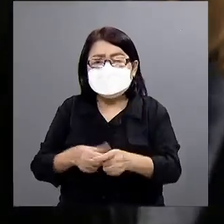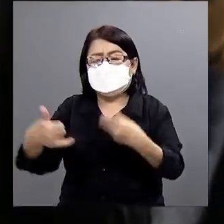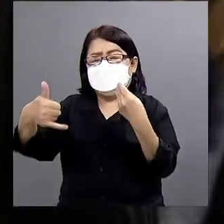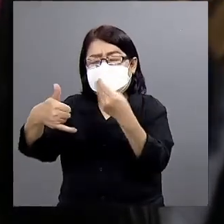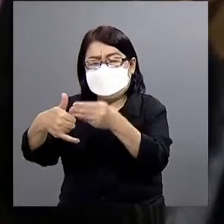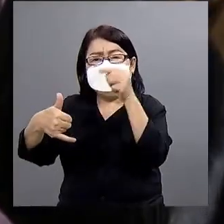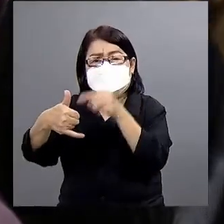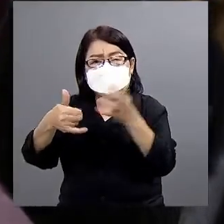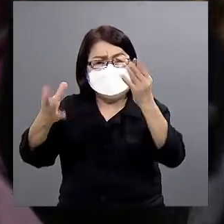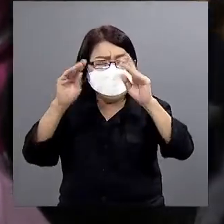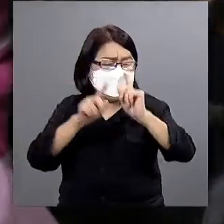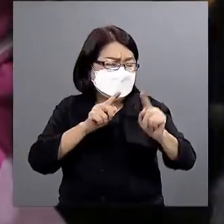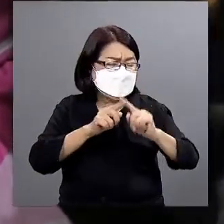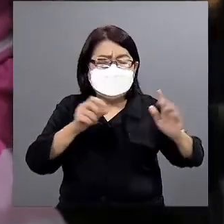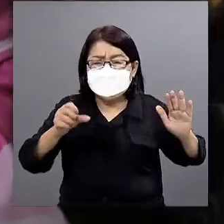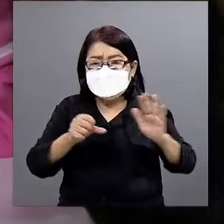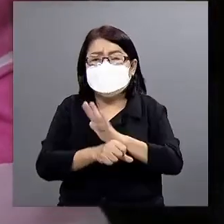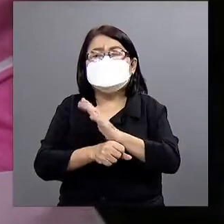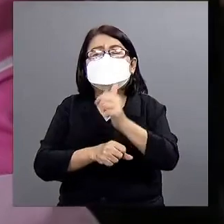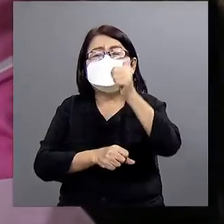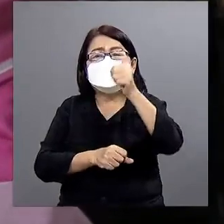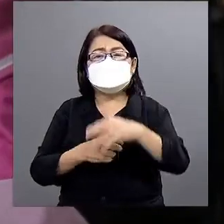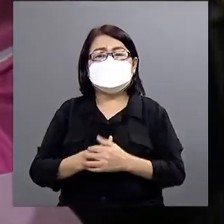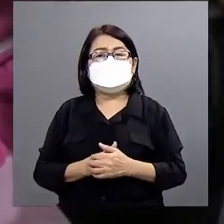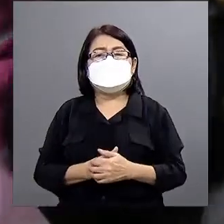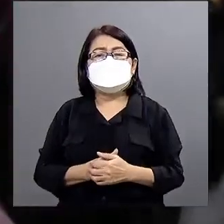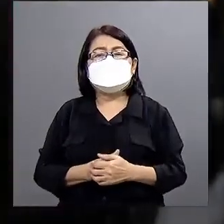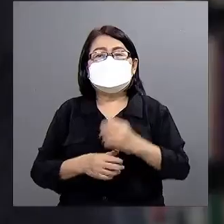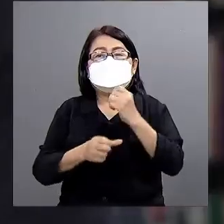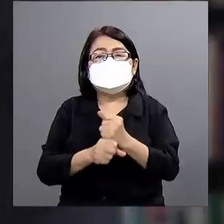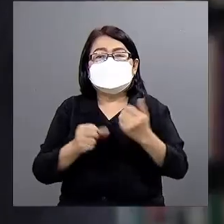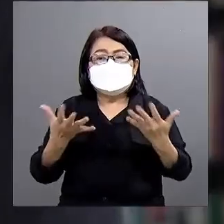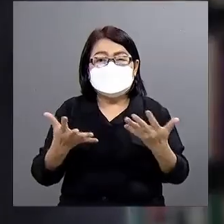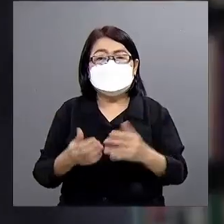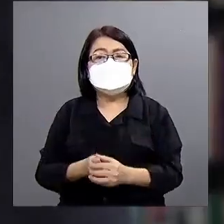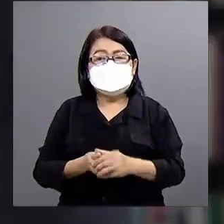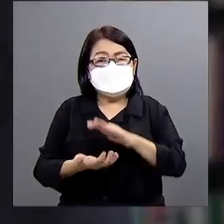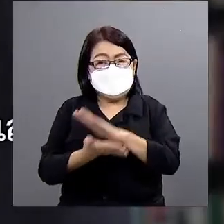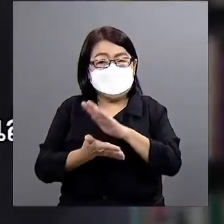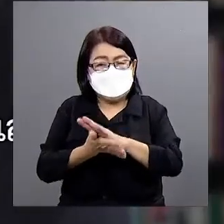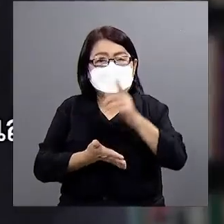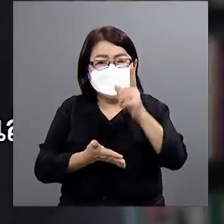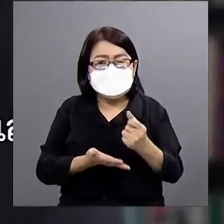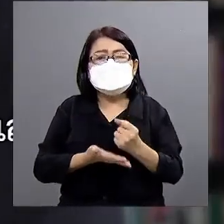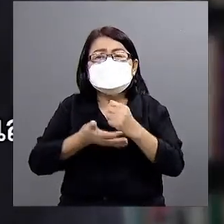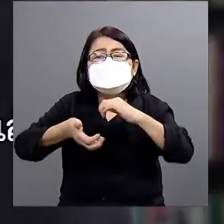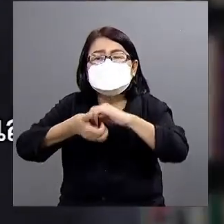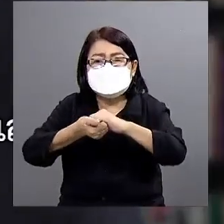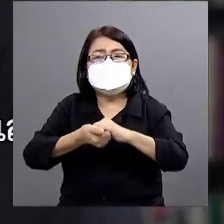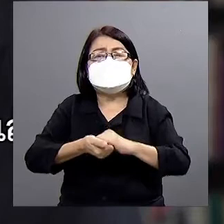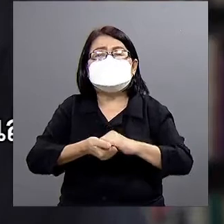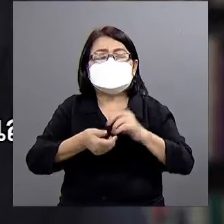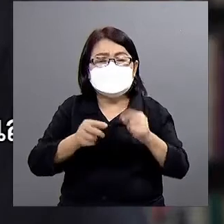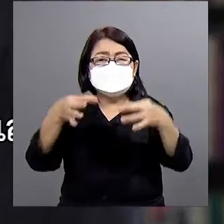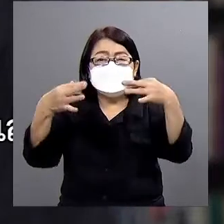เขาค่ะ เพราะสิ่งเหตุแบบใดให้โรงเรียนเนี่ยมีส่วนร่วมกันเพราะว่าโรงเรียนต้องมีใบงานมาอยู่แล้วของสมมติกับ